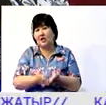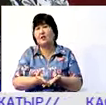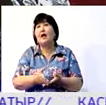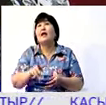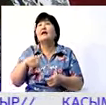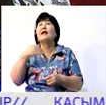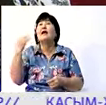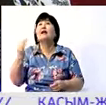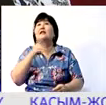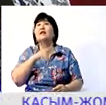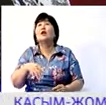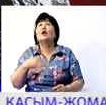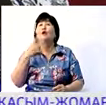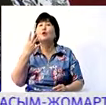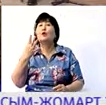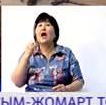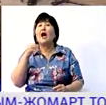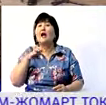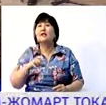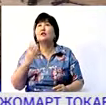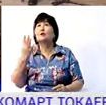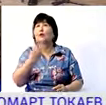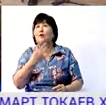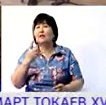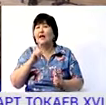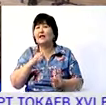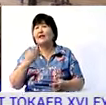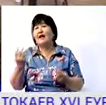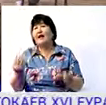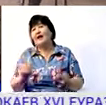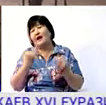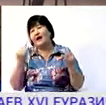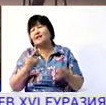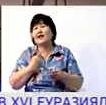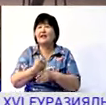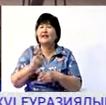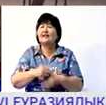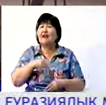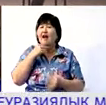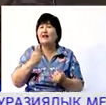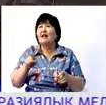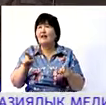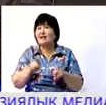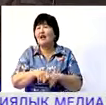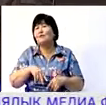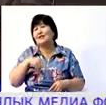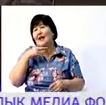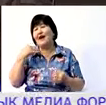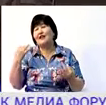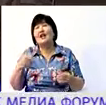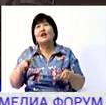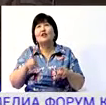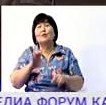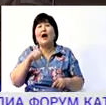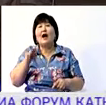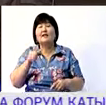Ең қызықты сәт төрттіктің айтысы. Орайлы ой қағытпа қалжыңға тыңдарманның ықыласы ерек, тапжылмай тамашалады. Тіпті